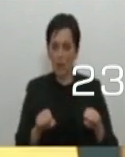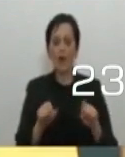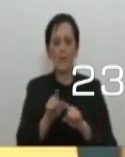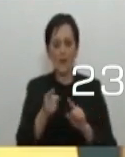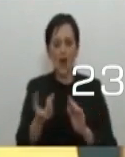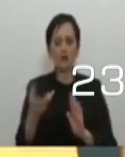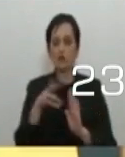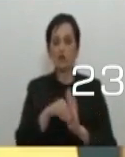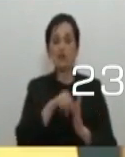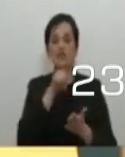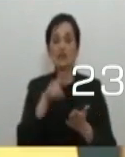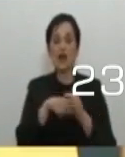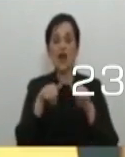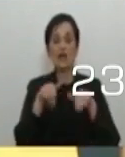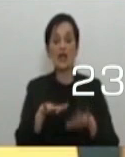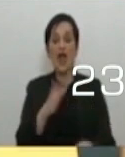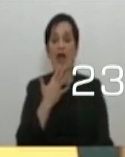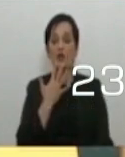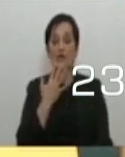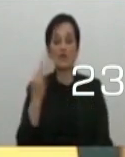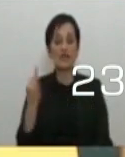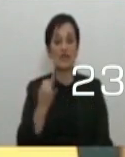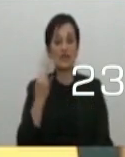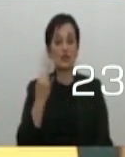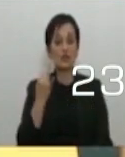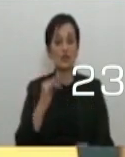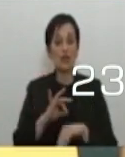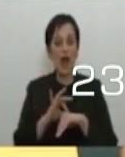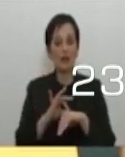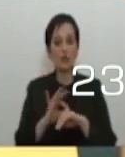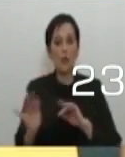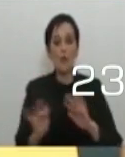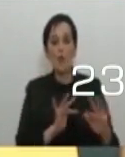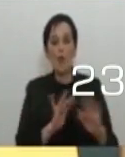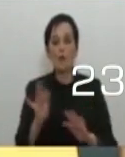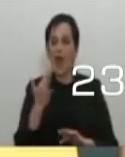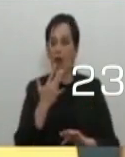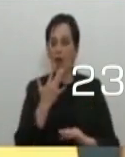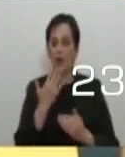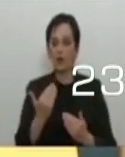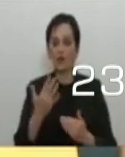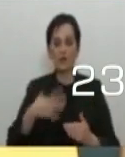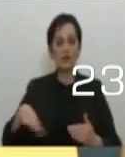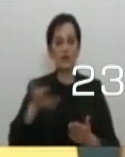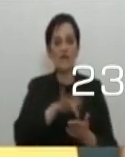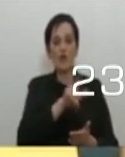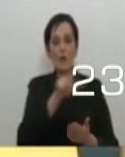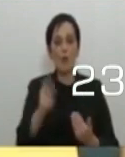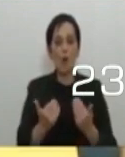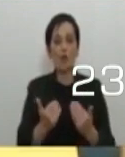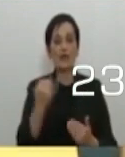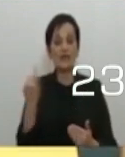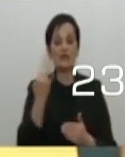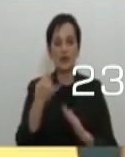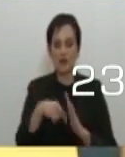ყველა საკითხის გადაწყვეტის დროს ეროვნული ინტერესების გატარება და მოქმედება ეროვნული და საქართველოს მოქალაქეების